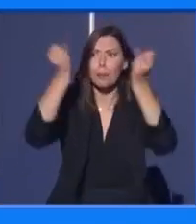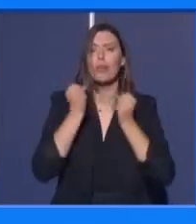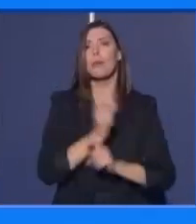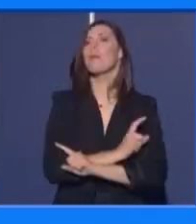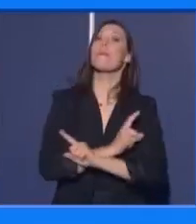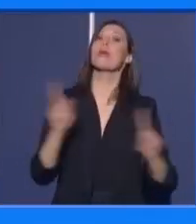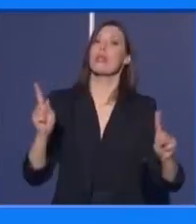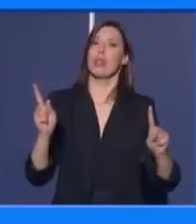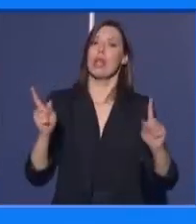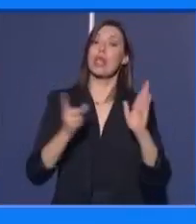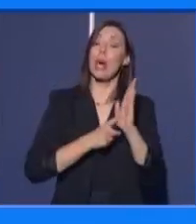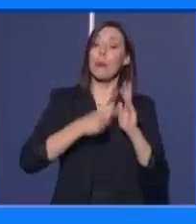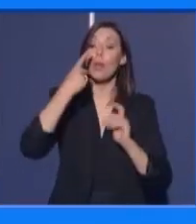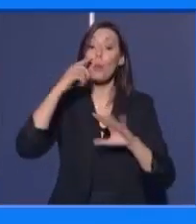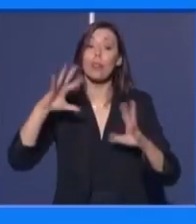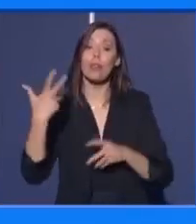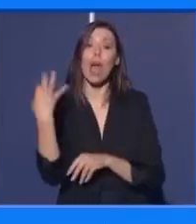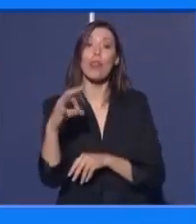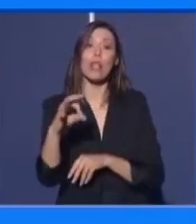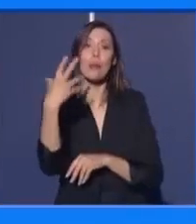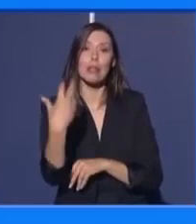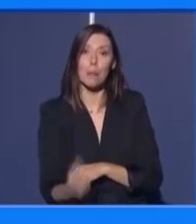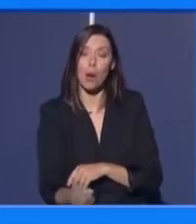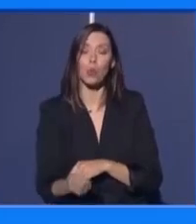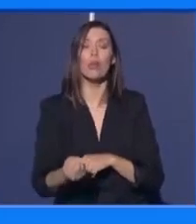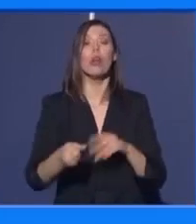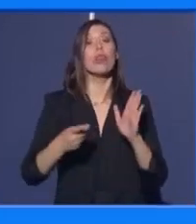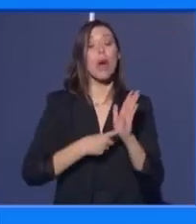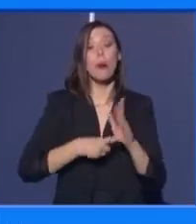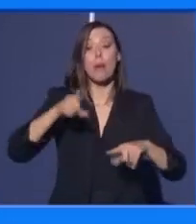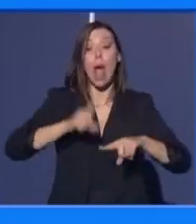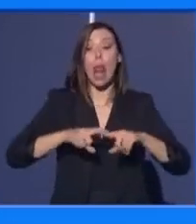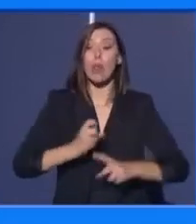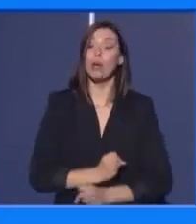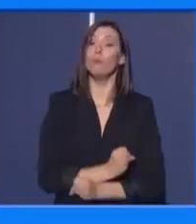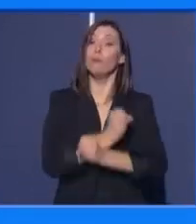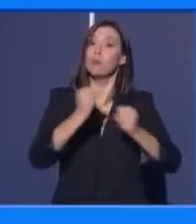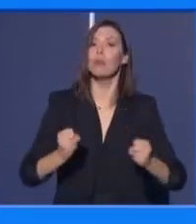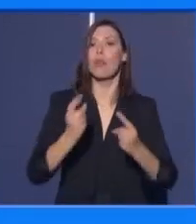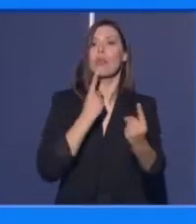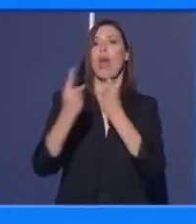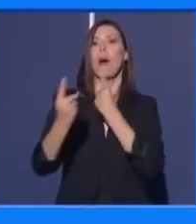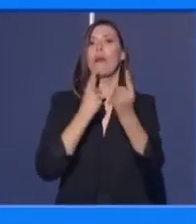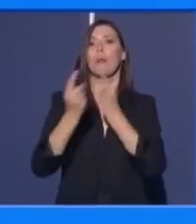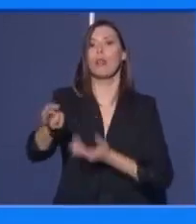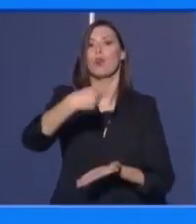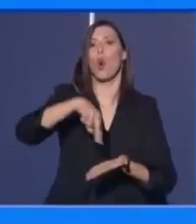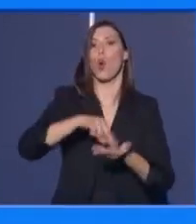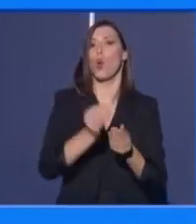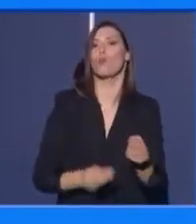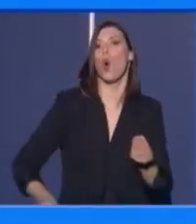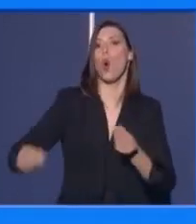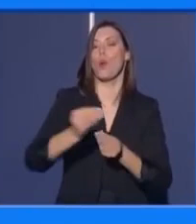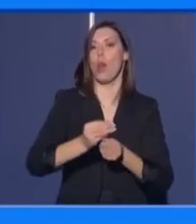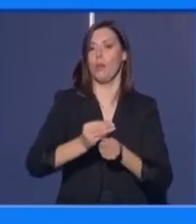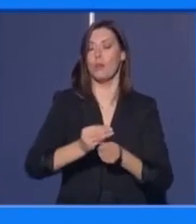που δημιουργεί και όλες τις αδυναμίες της και κυρίως να δυναμώσουμε την Ελλάδα και τη διαπραγματευτική της θέση, ώστε μετά να